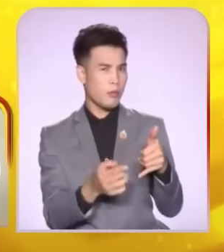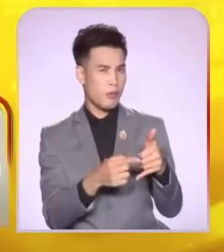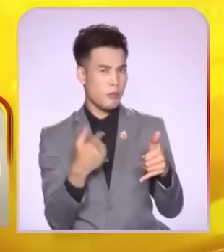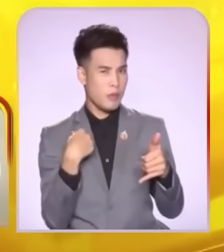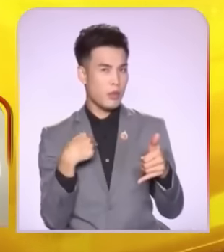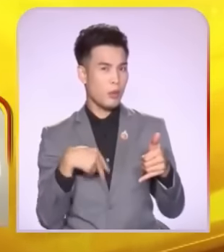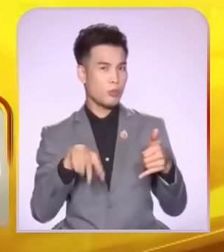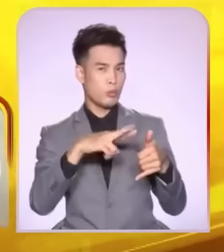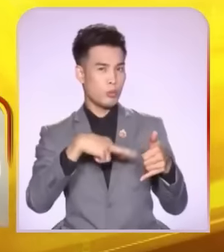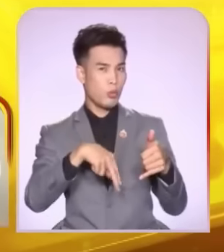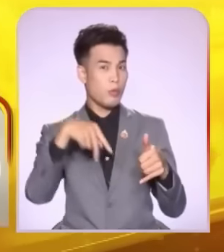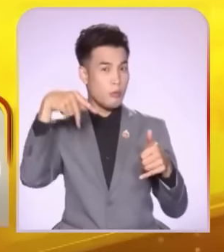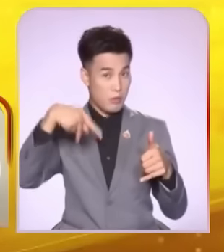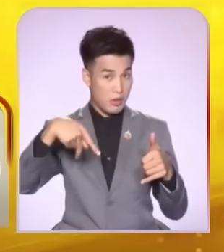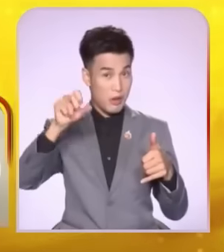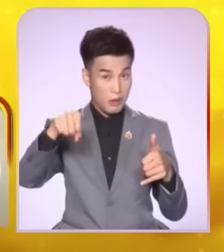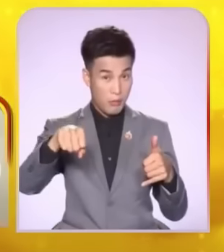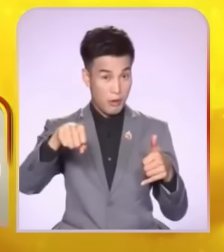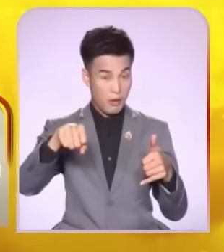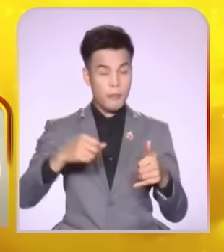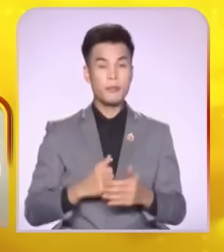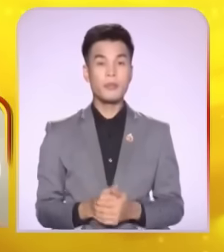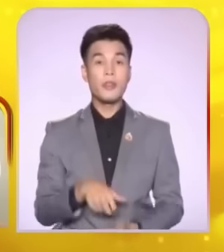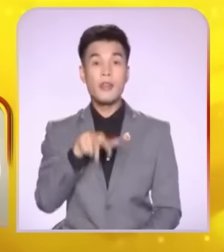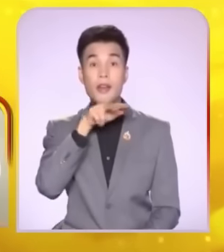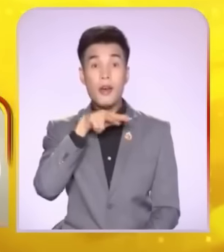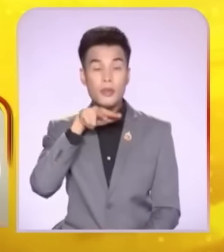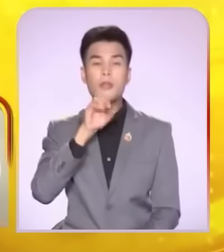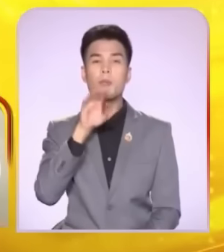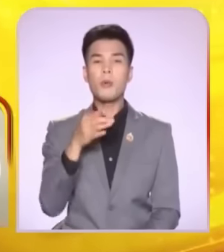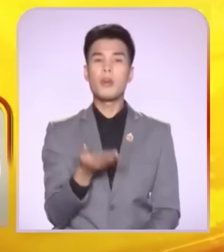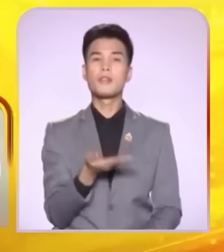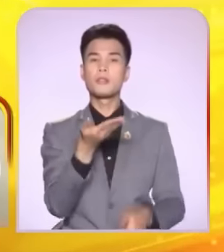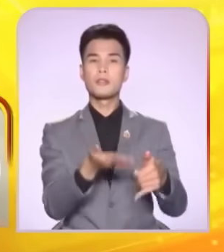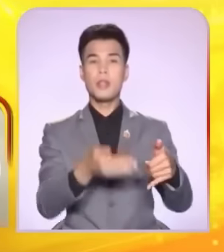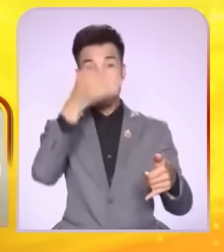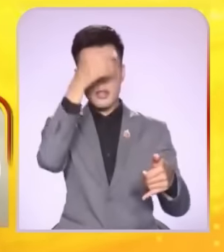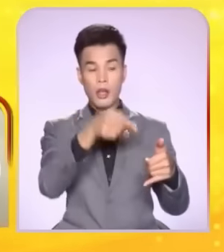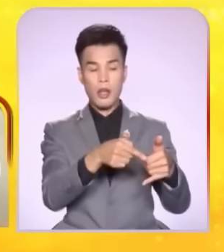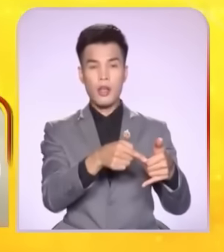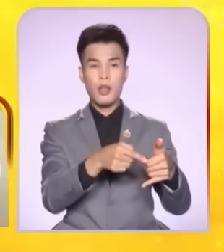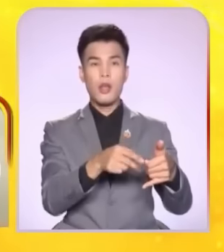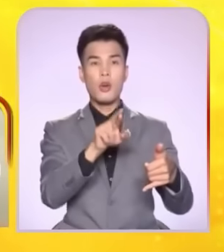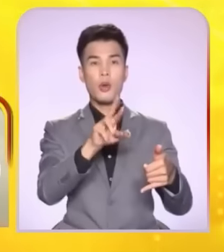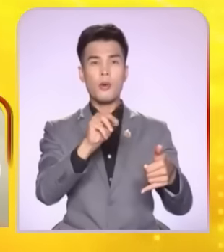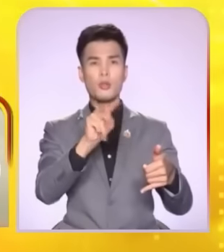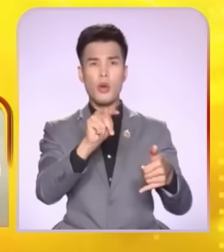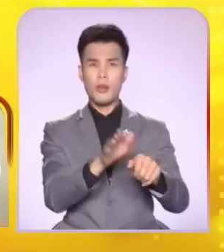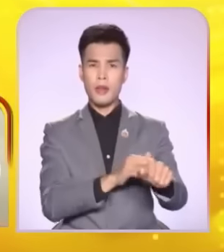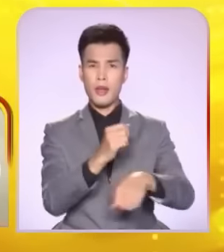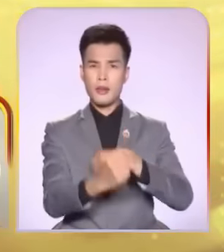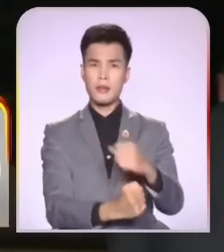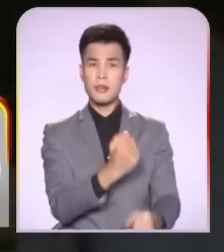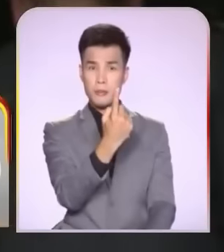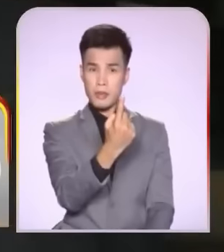ตรวจสอบคุณสมบัติอะไรเป็นพิเศษหรือไม่คุณอนุทินตอบนะฮะบอกว่านายชาดาเป็นรัฐมนตรีมา1ปีแล้ว